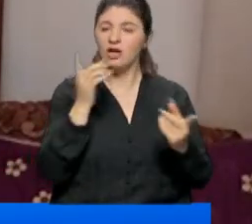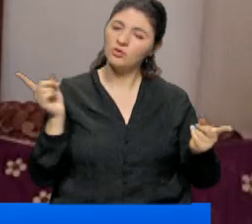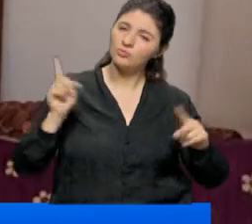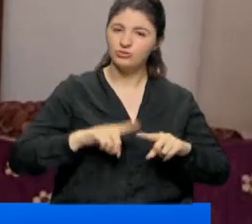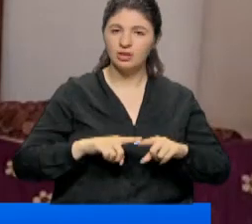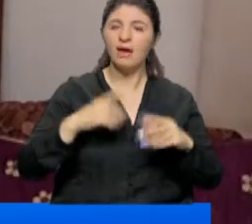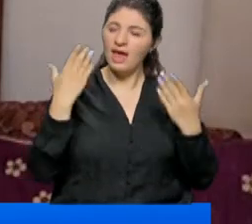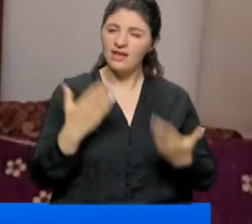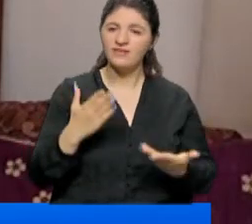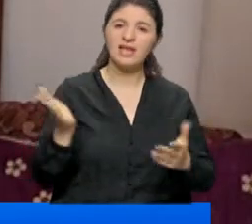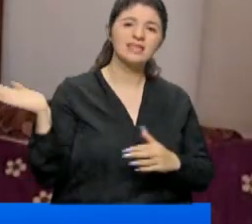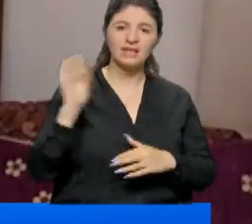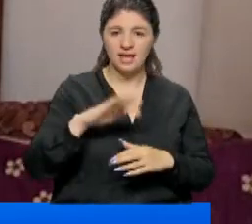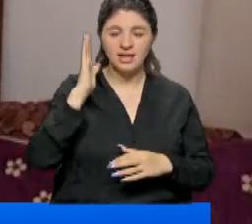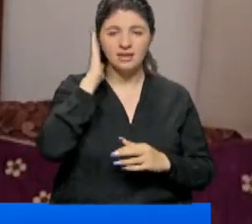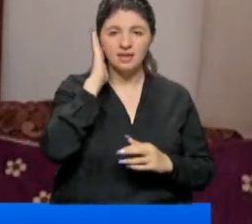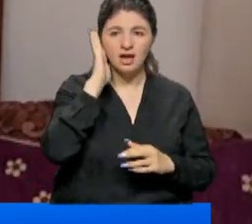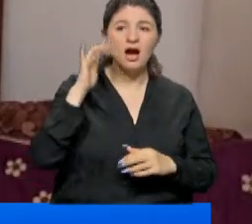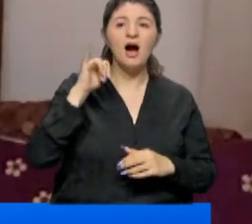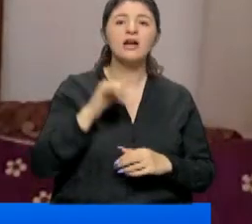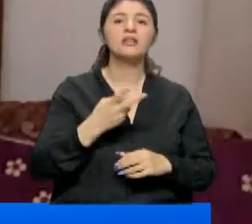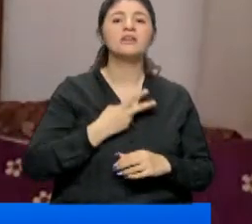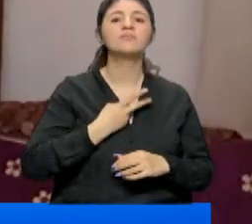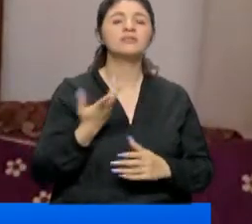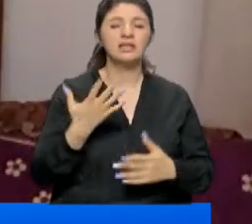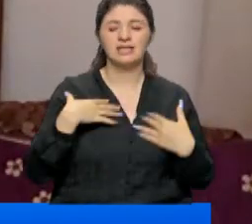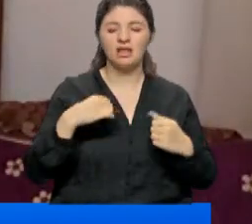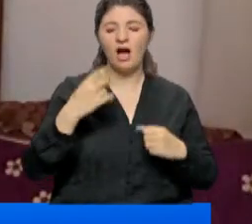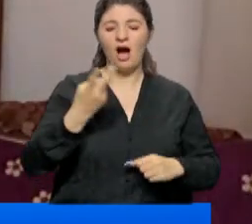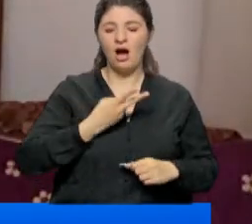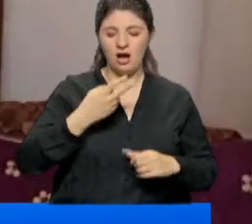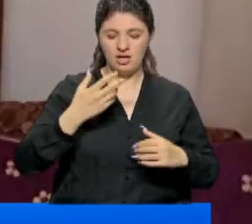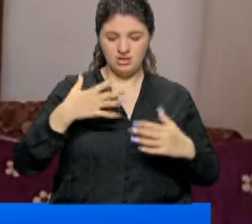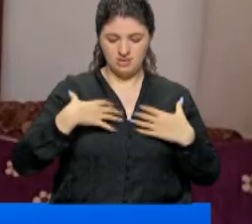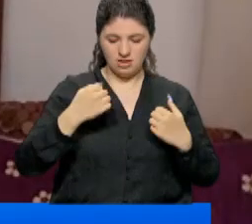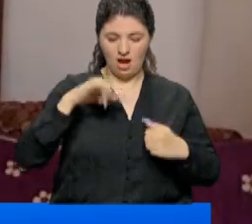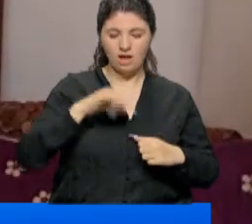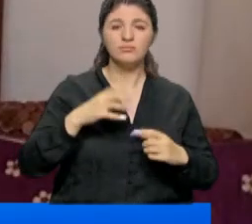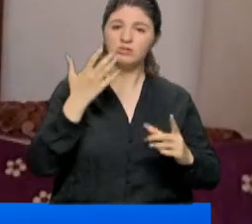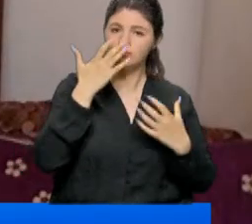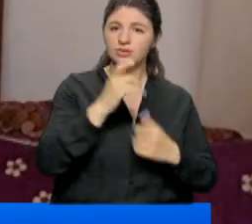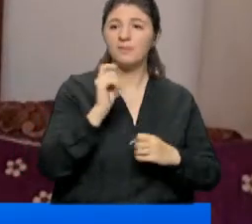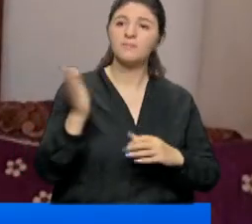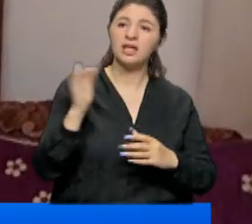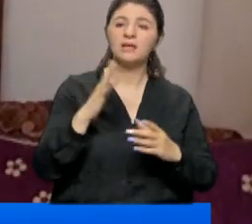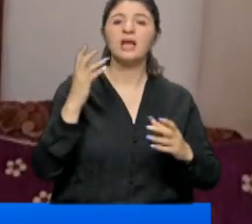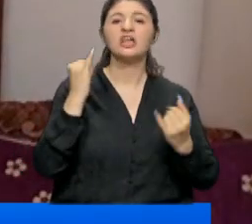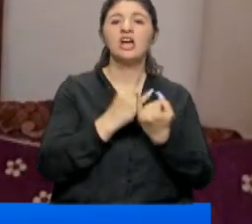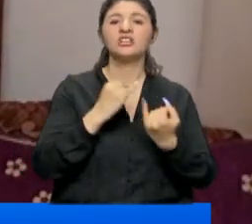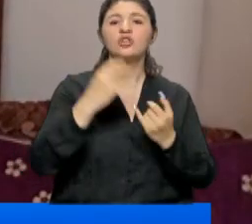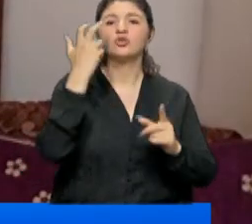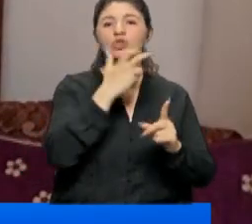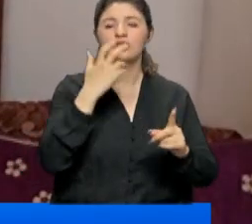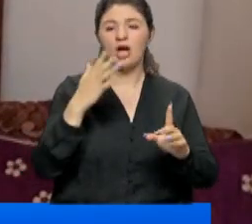buluşalım Evet gelin haklarımızı sağlık hakkımızı savunalım gelin Kardeş Türküler konseri